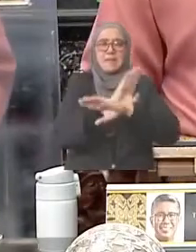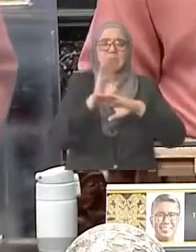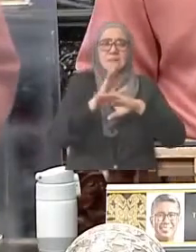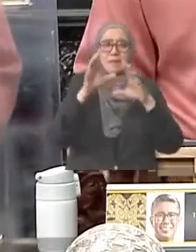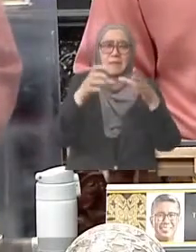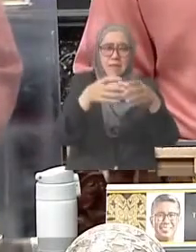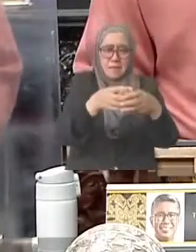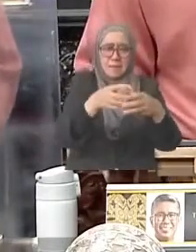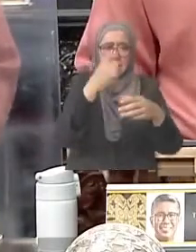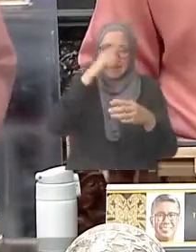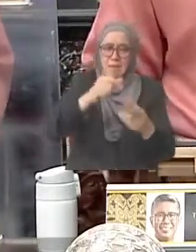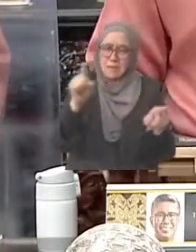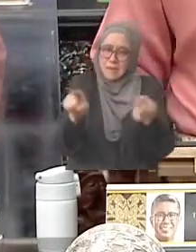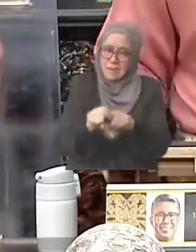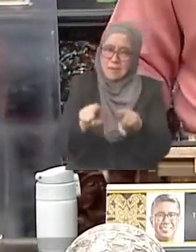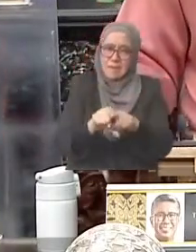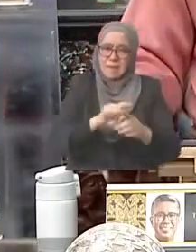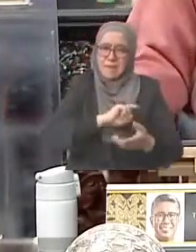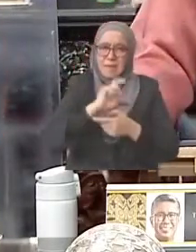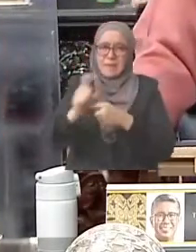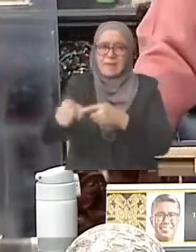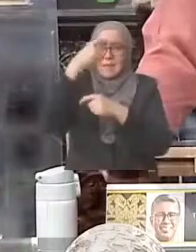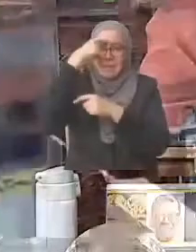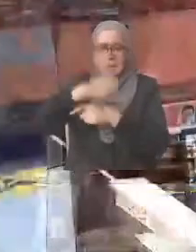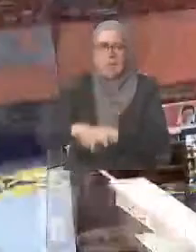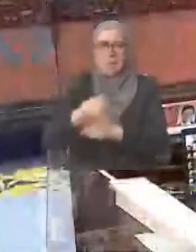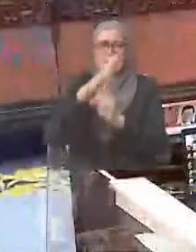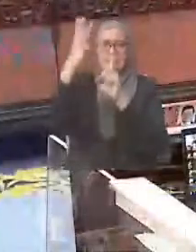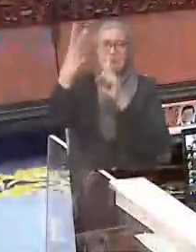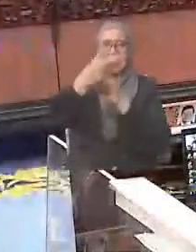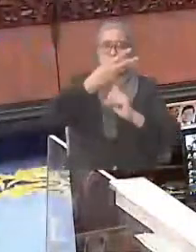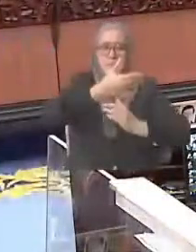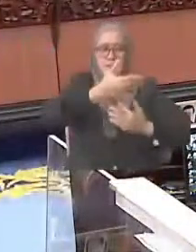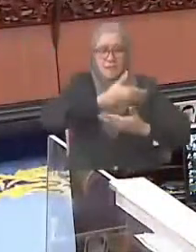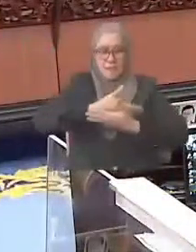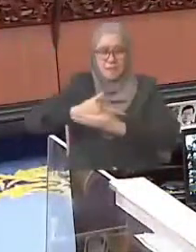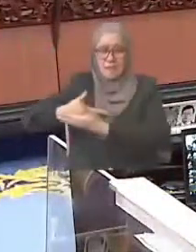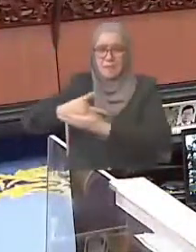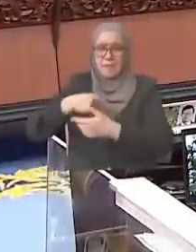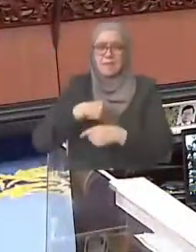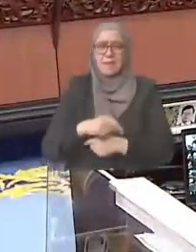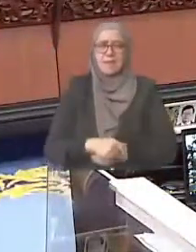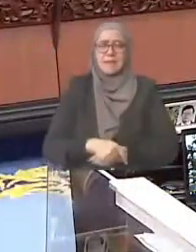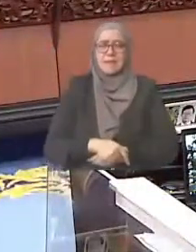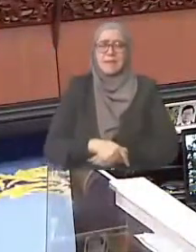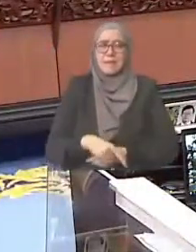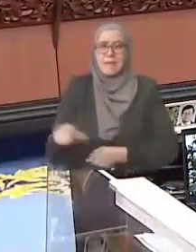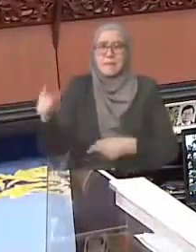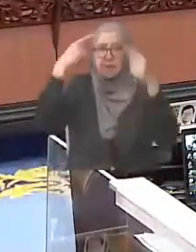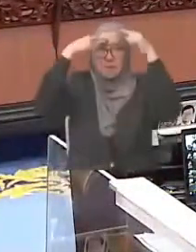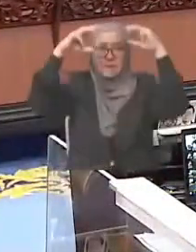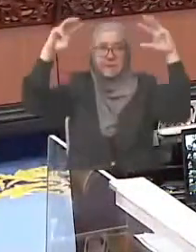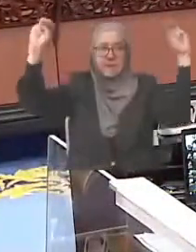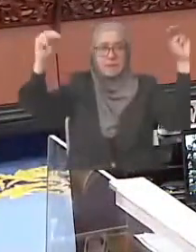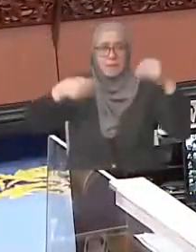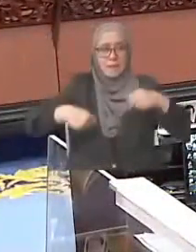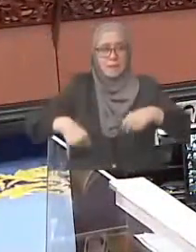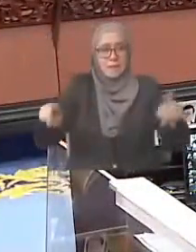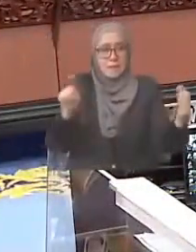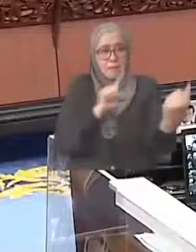anak-anak ini Oh ya ama gua mah dari Menteri telah berkesempatan melawan anak-anak yang kehilangan ibu dan Bapa